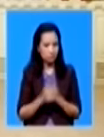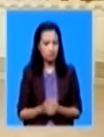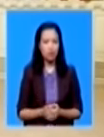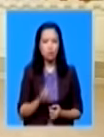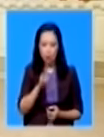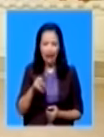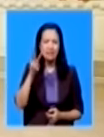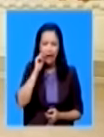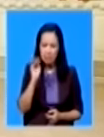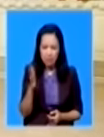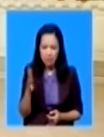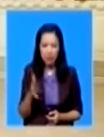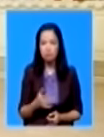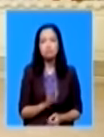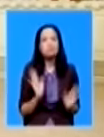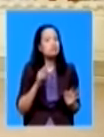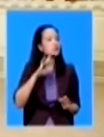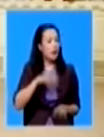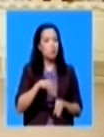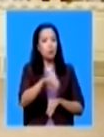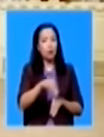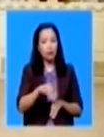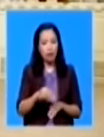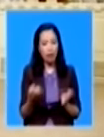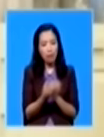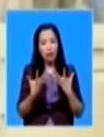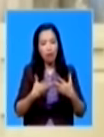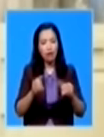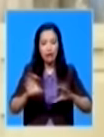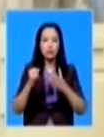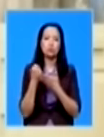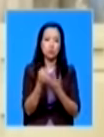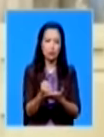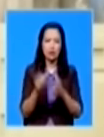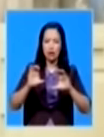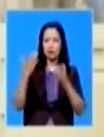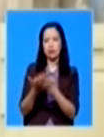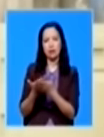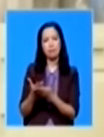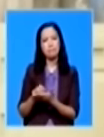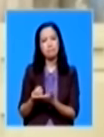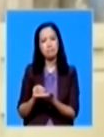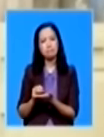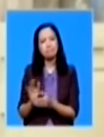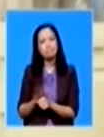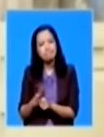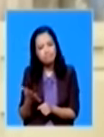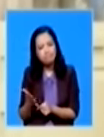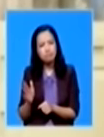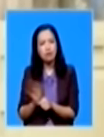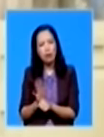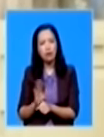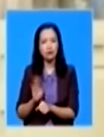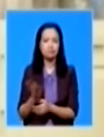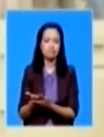ไม่มาก็จะปลูกพอปลูกเสร็จแล้วเสียหายก็รัฐต้องช่วยรัฐก็ไม่มีเงินมากขนาดนั้นหรอกถ้าทำแบบนั้นมัน